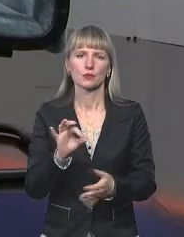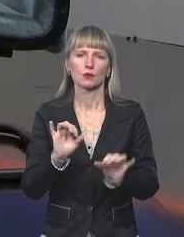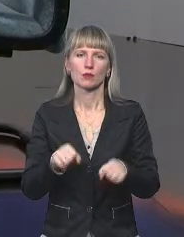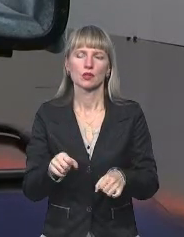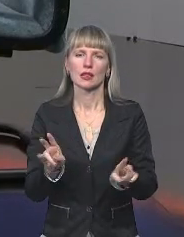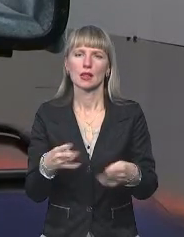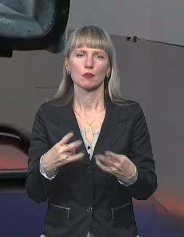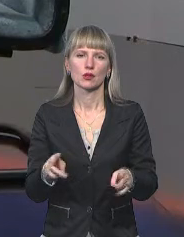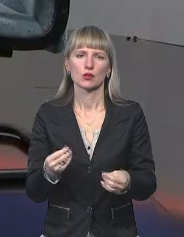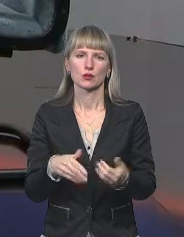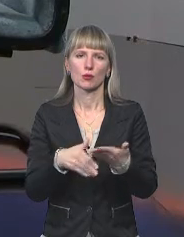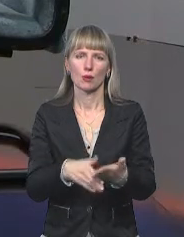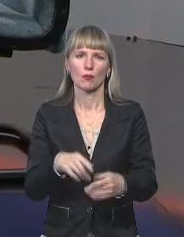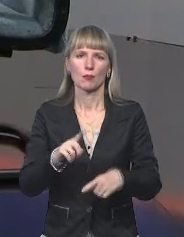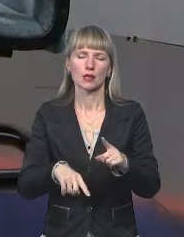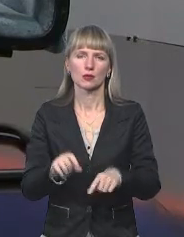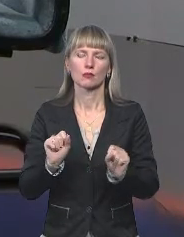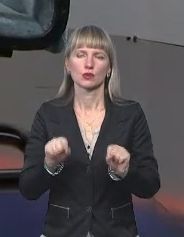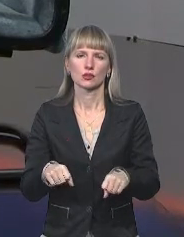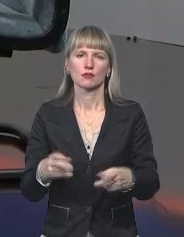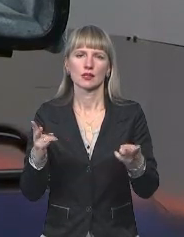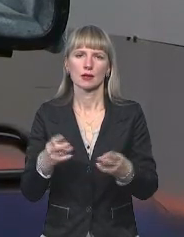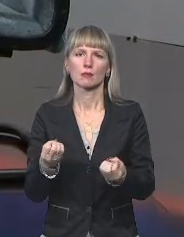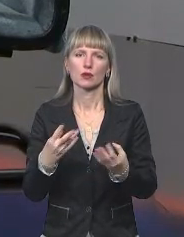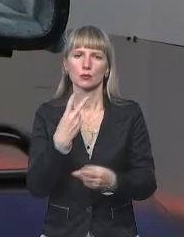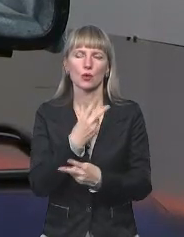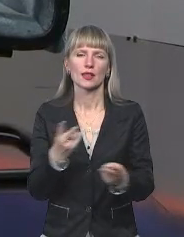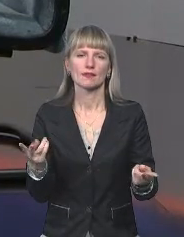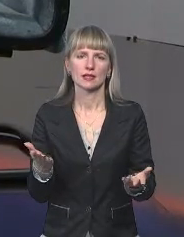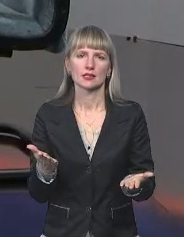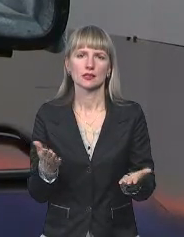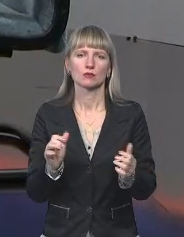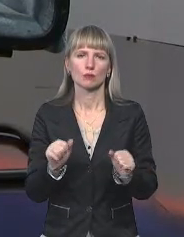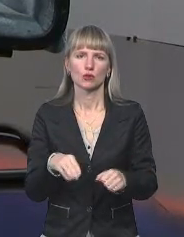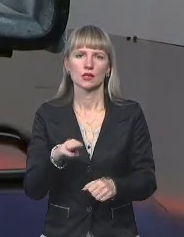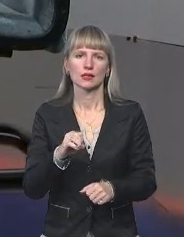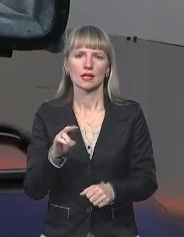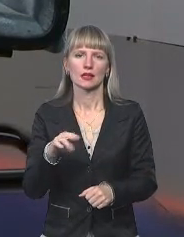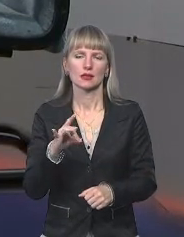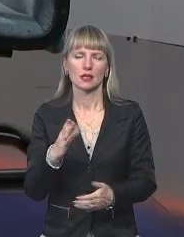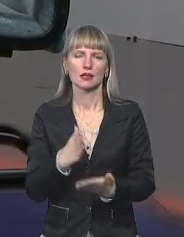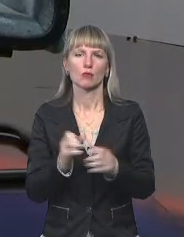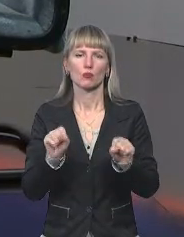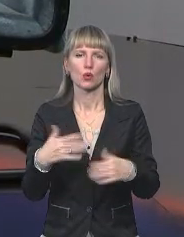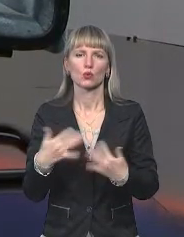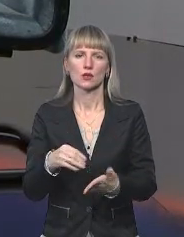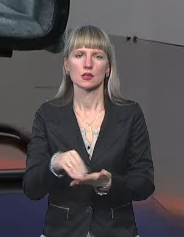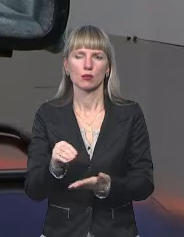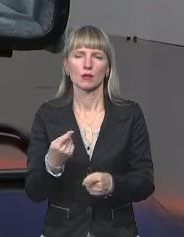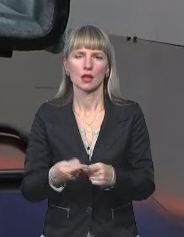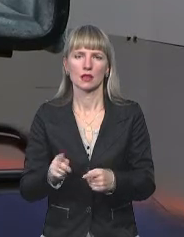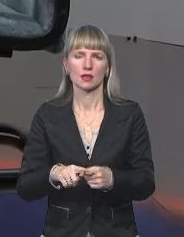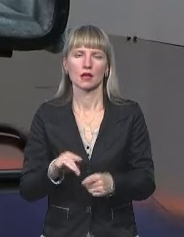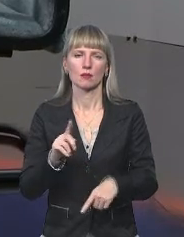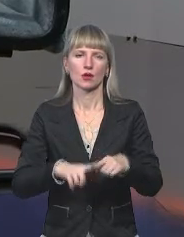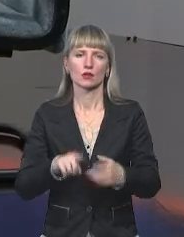не потрібна допомога батьків, бо, можливо, треба просто подивитися, може тендер є, може вже це закупляється. Можливо, це вже закуповує так, і